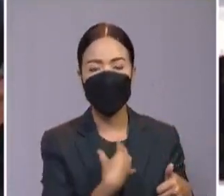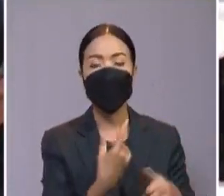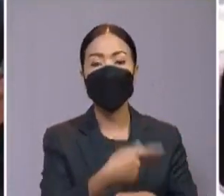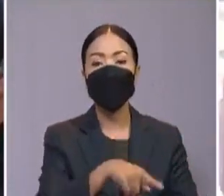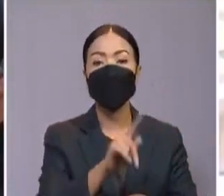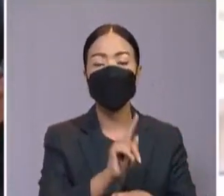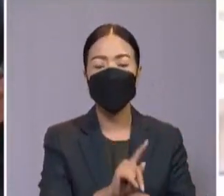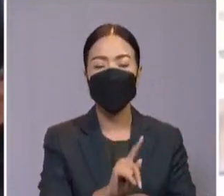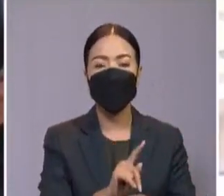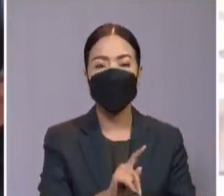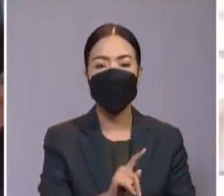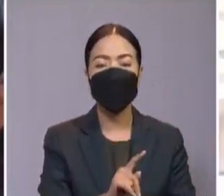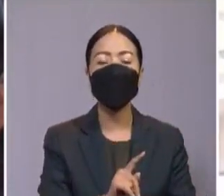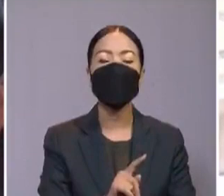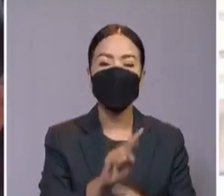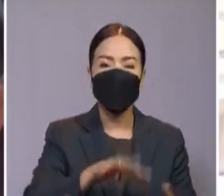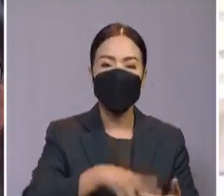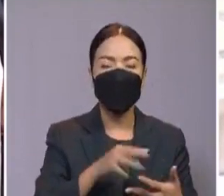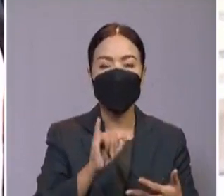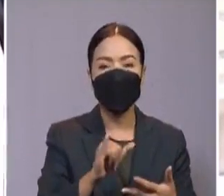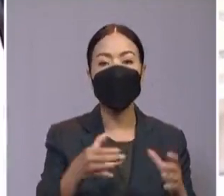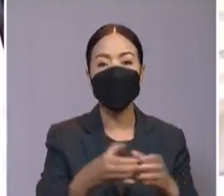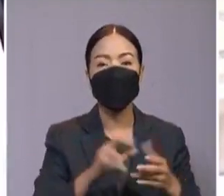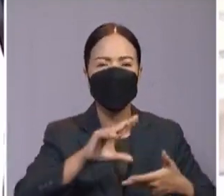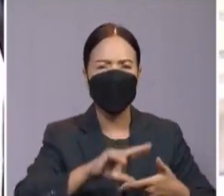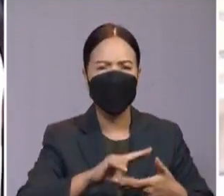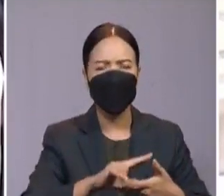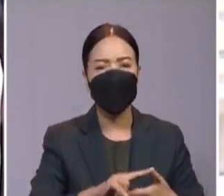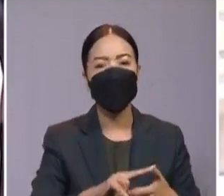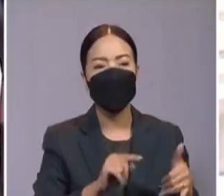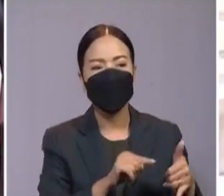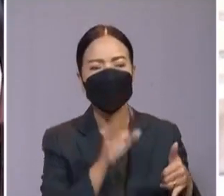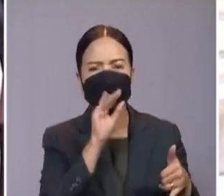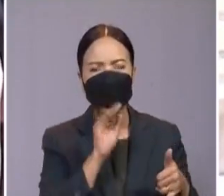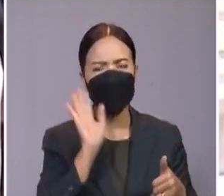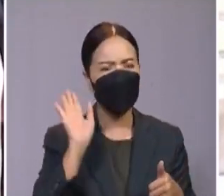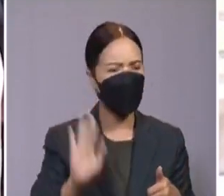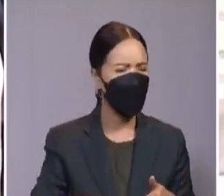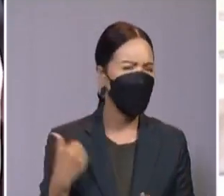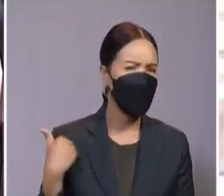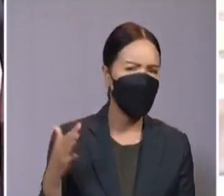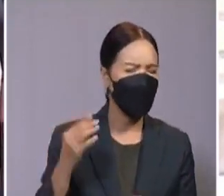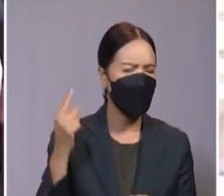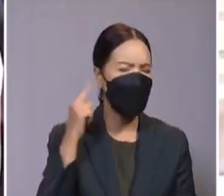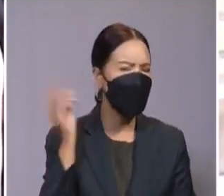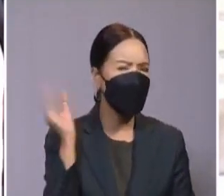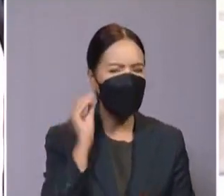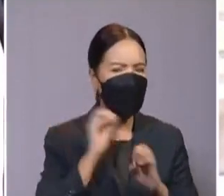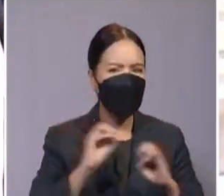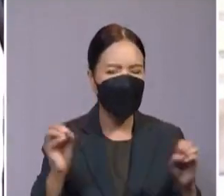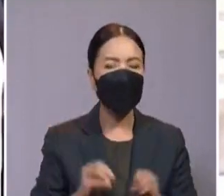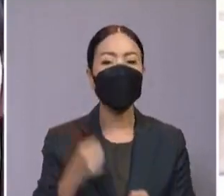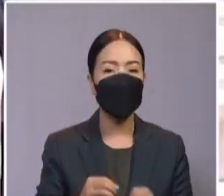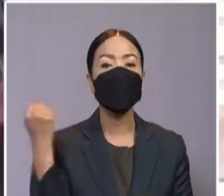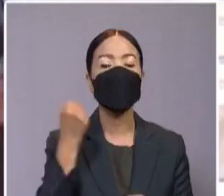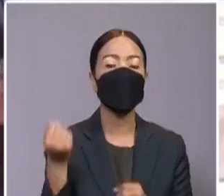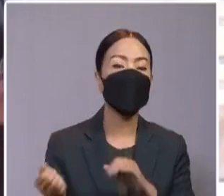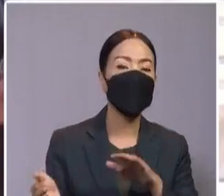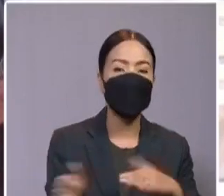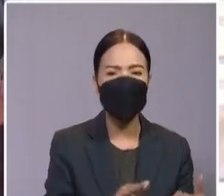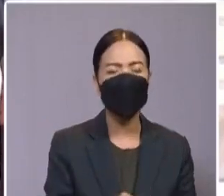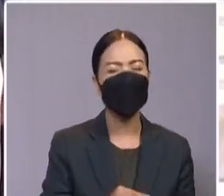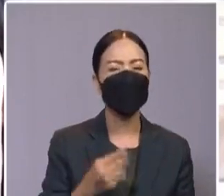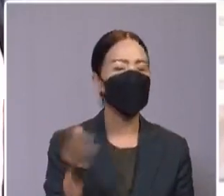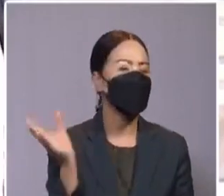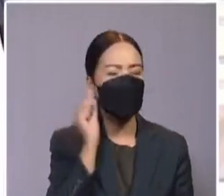ประธานยุทธศาสตร์พรรคพลังประชารัฐบอกว่ายังไม่เคยได้ยินนายกรัฐมนตรีพูดถึงเรื่องยุบสภาเลยส่วนที่บอกว่าจะยุบ 24แทน